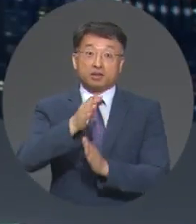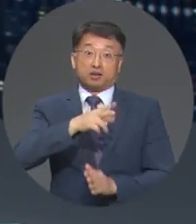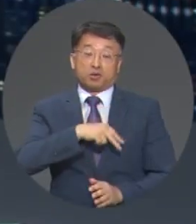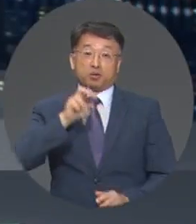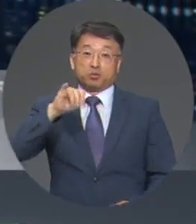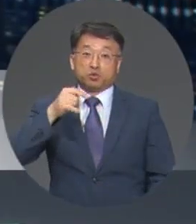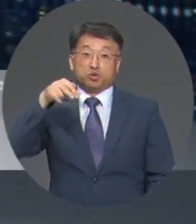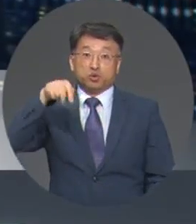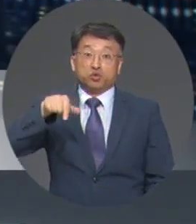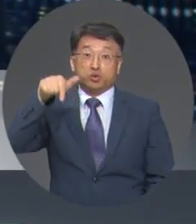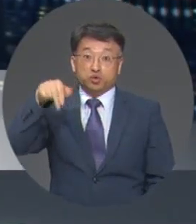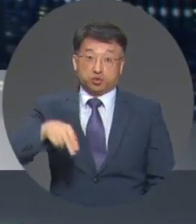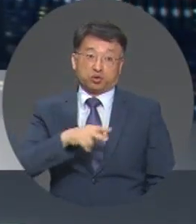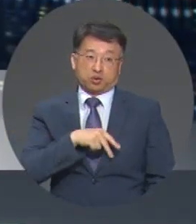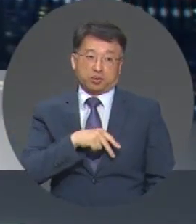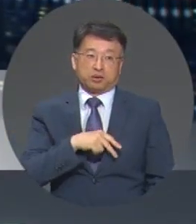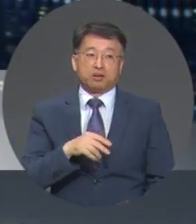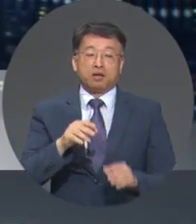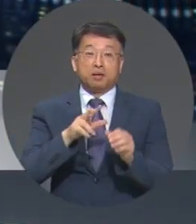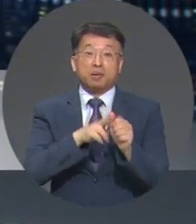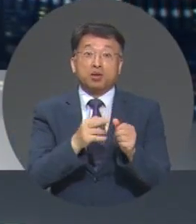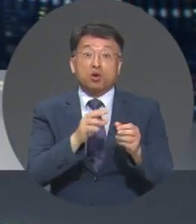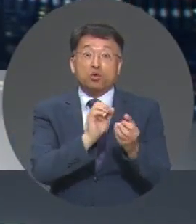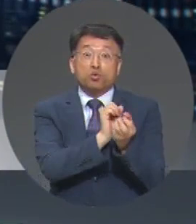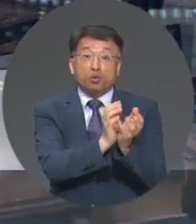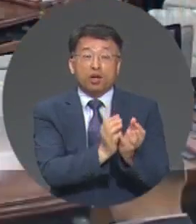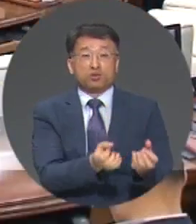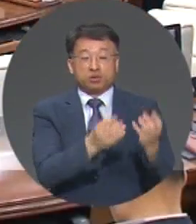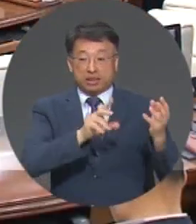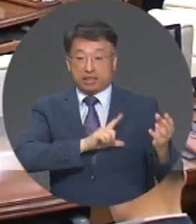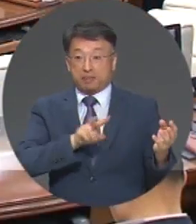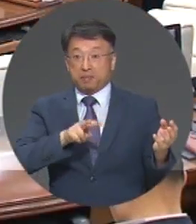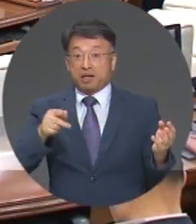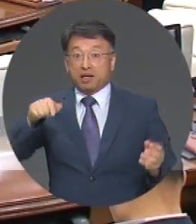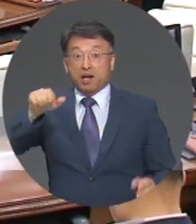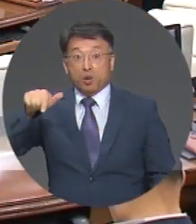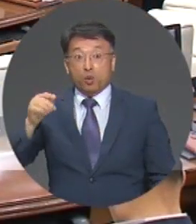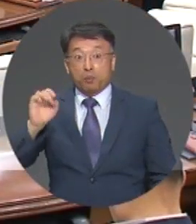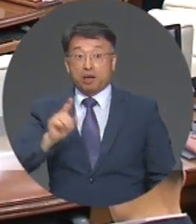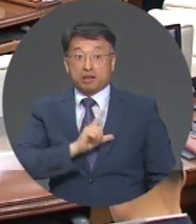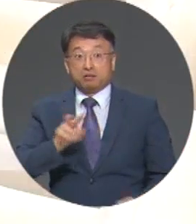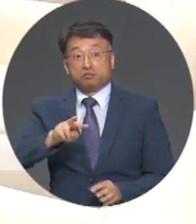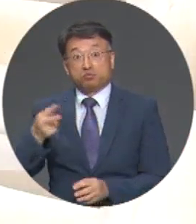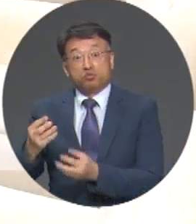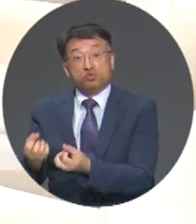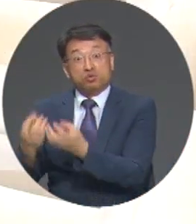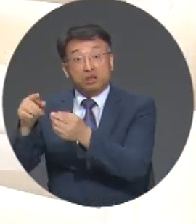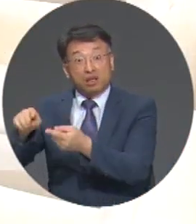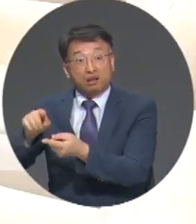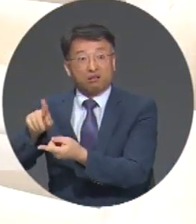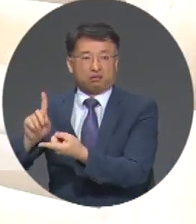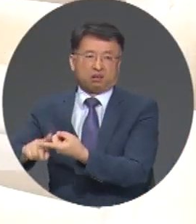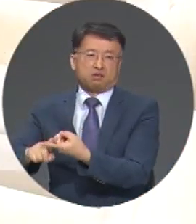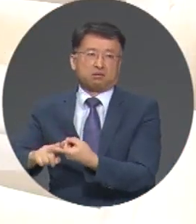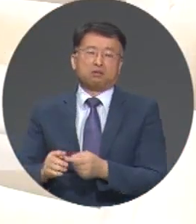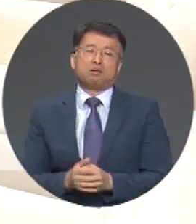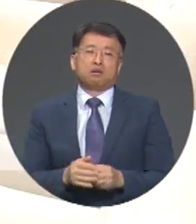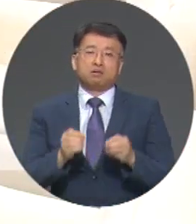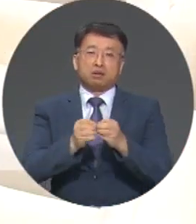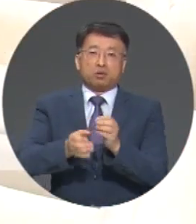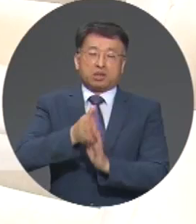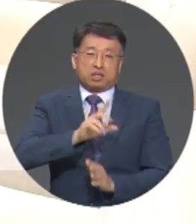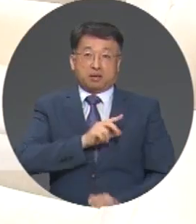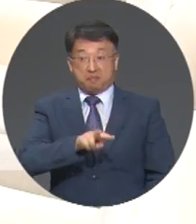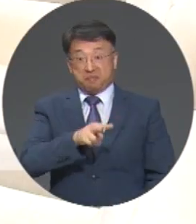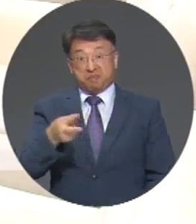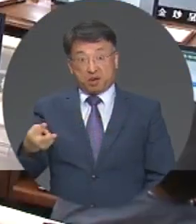창원시의회 문순규 의원은 마산 국화축제를 마산 가고파 국화축제로 명칭을 변경한 것과 관련해 창원시가